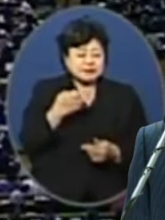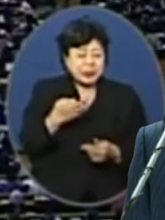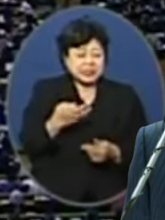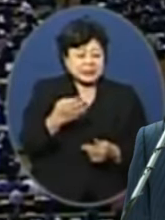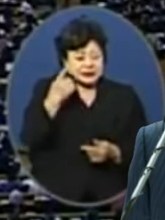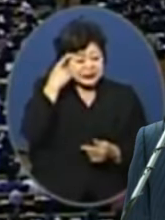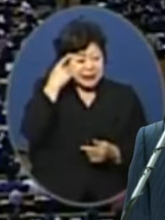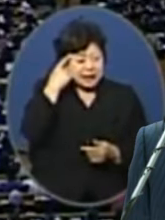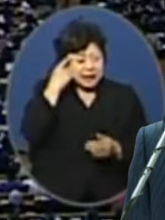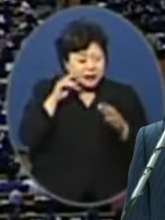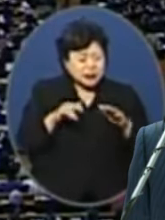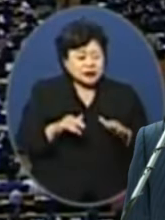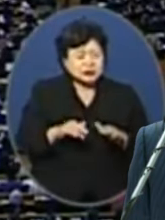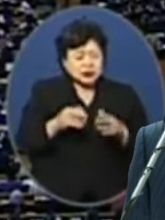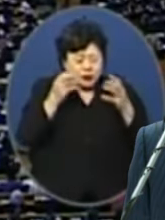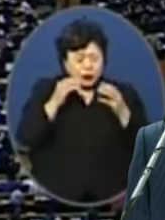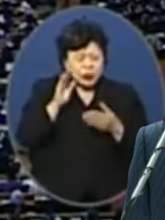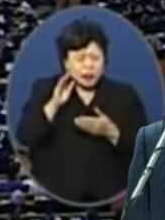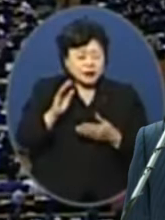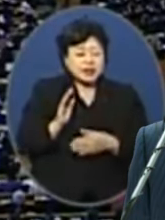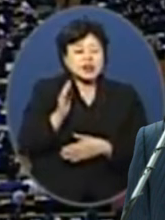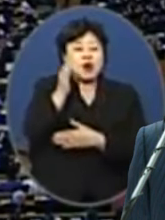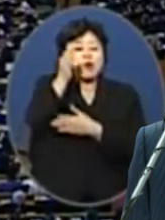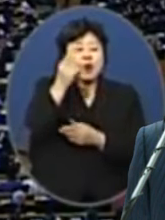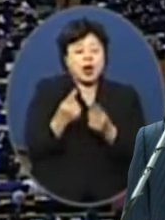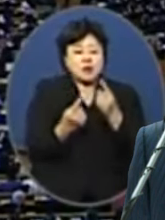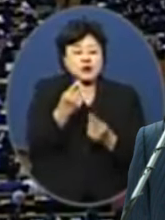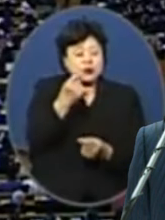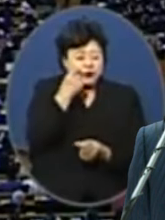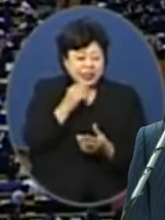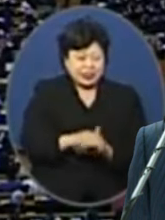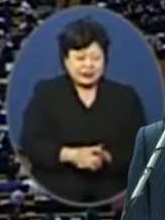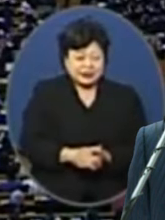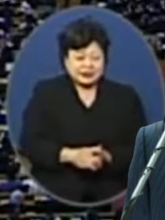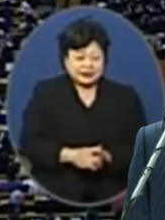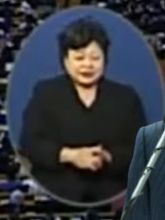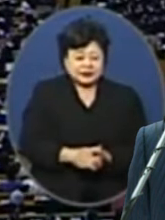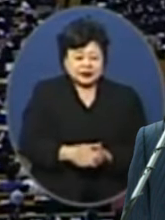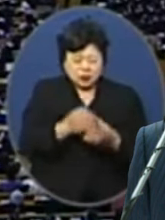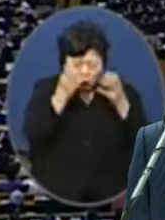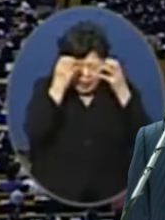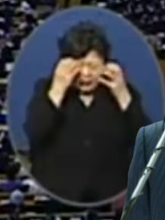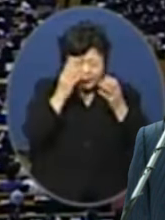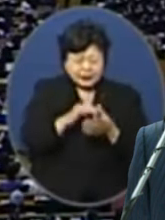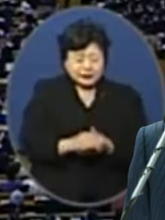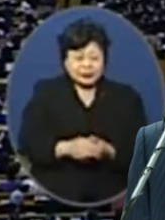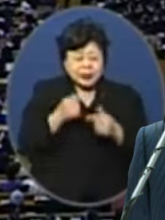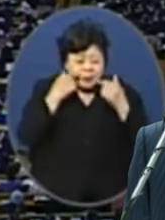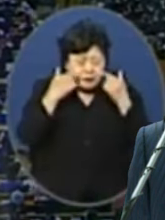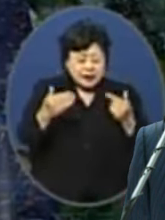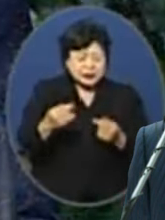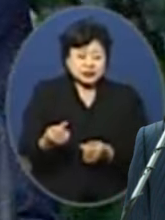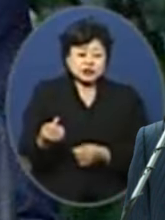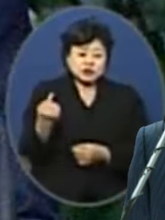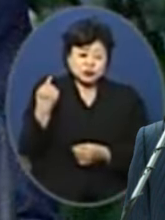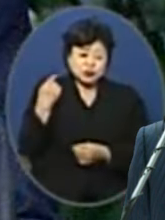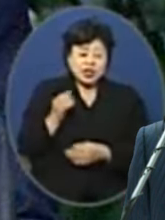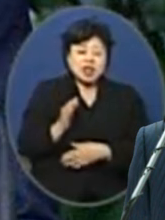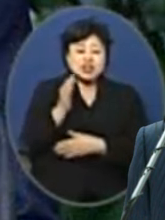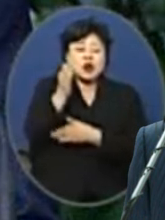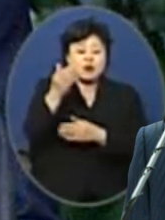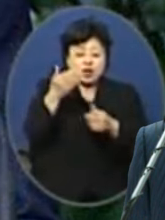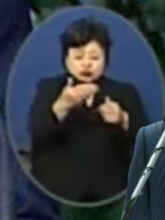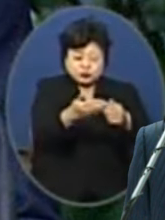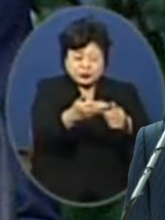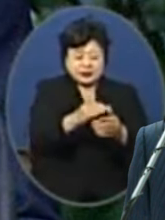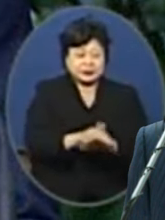데 현재 고난은 장차 우리에게 나타날 영광과 비교할 수 없도다 고난은 반드시 그 배우에 영광을 주는